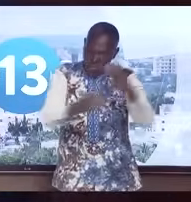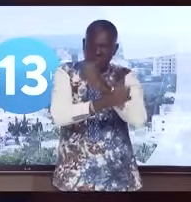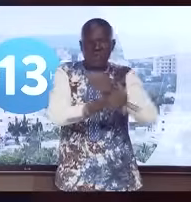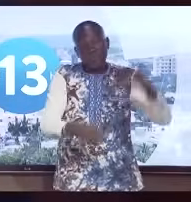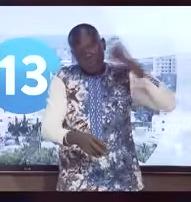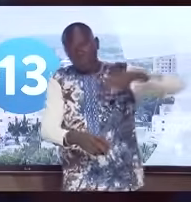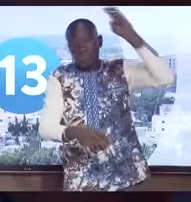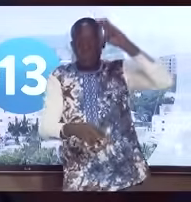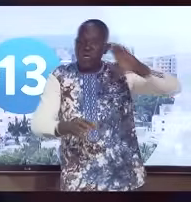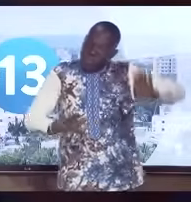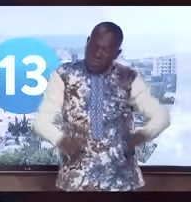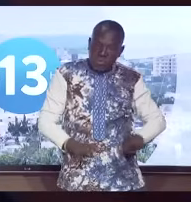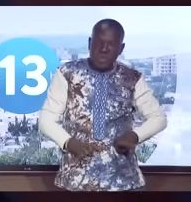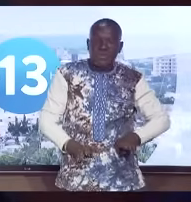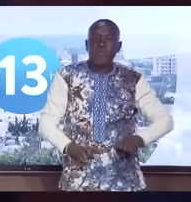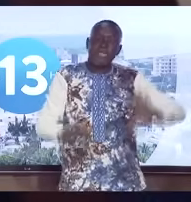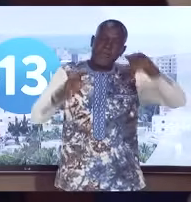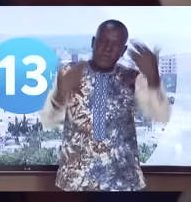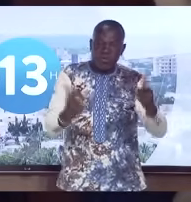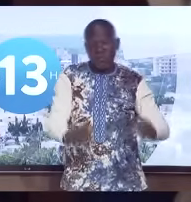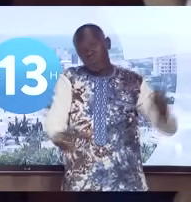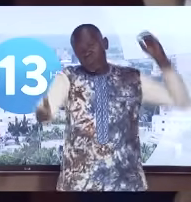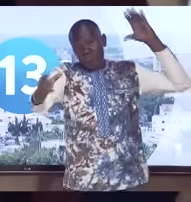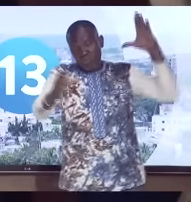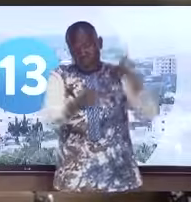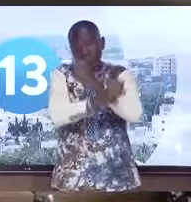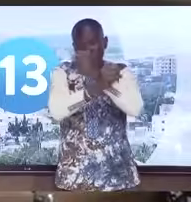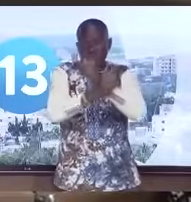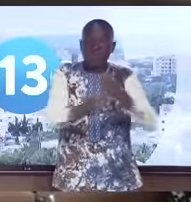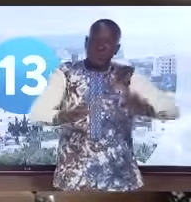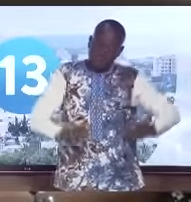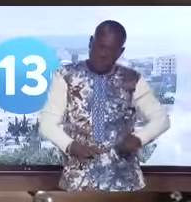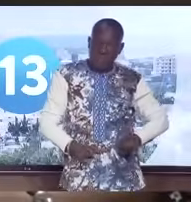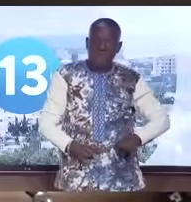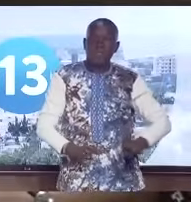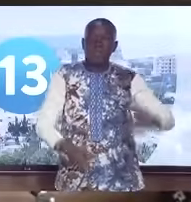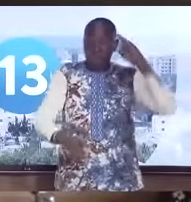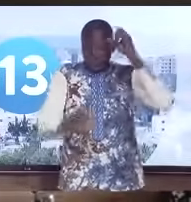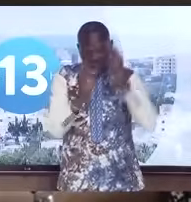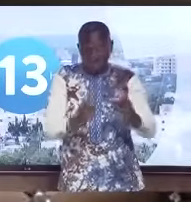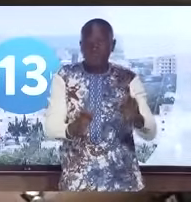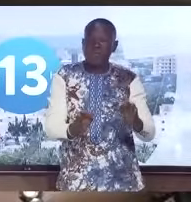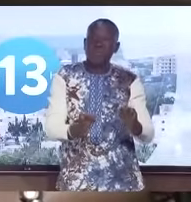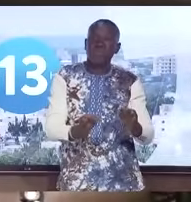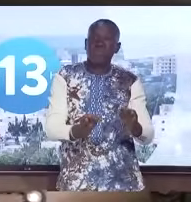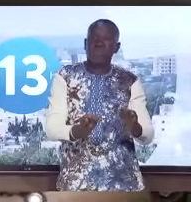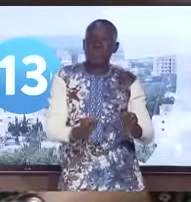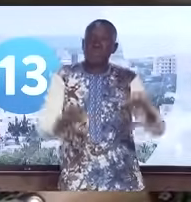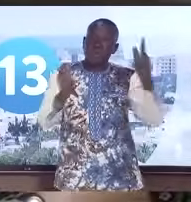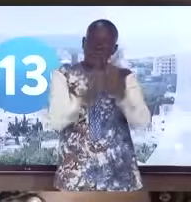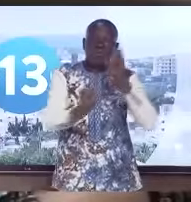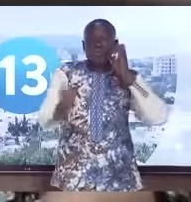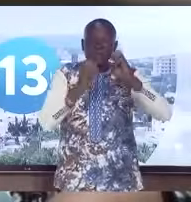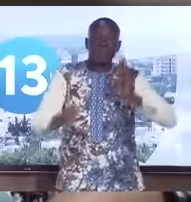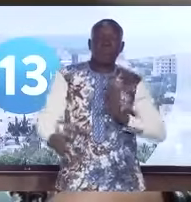sur Moscou et les procédures pour l'obtention du visa russe. Nous avons décidé de faire cette table ronde pour échanger avec les